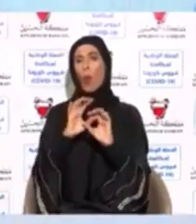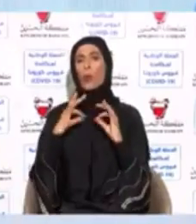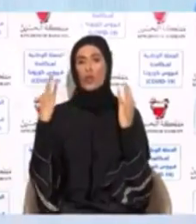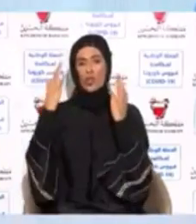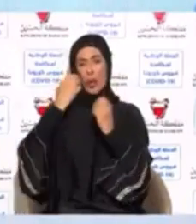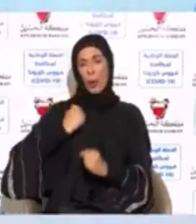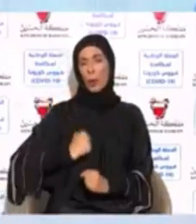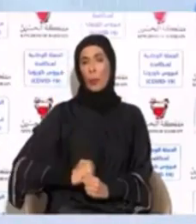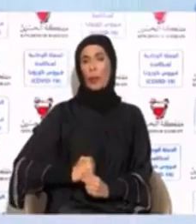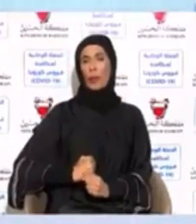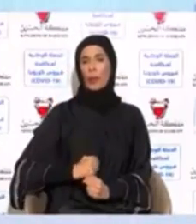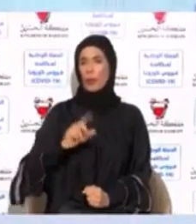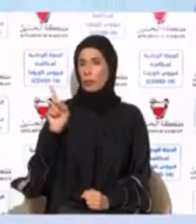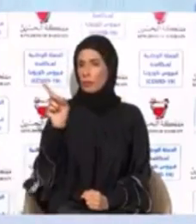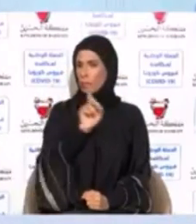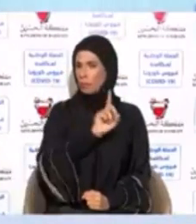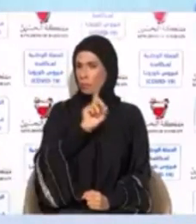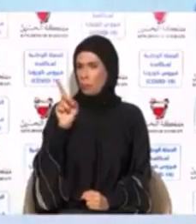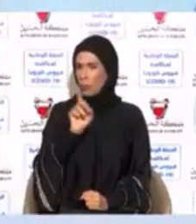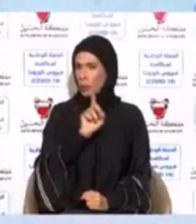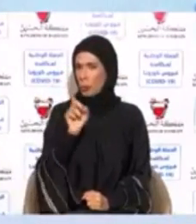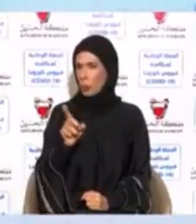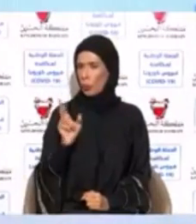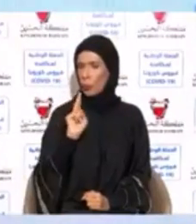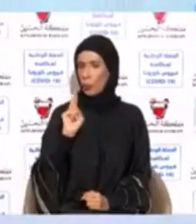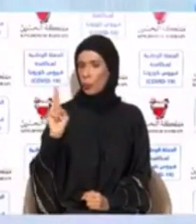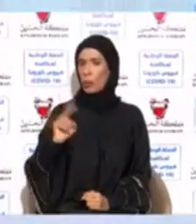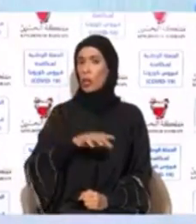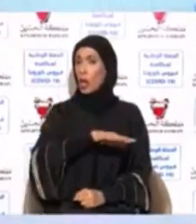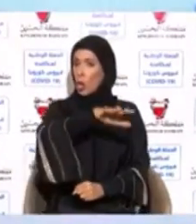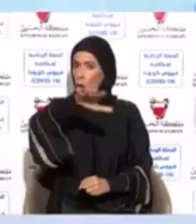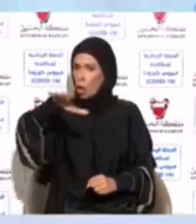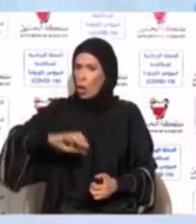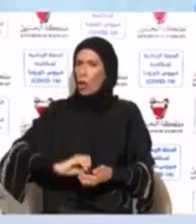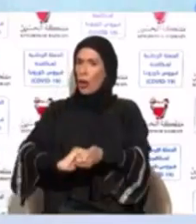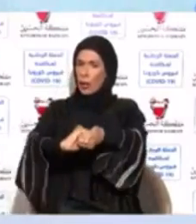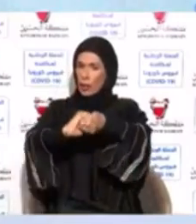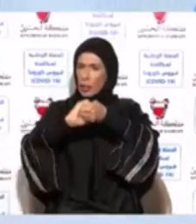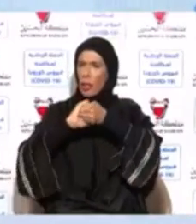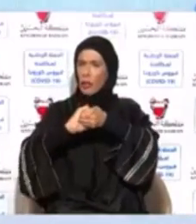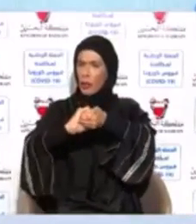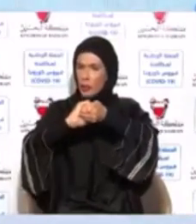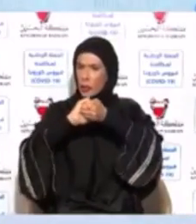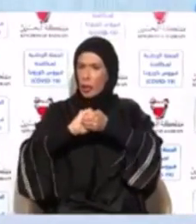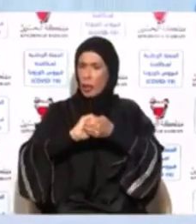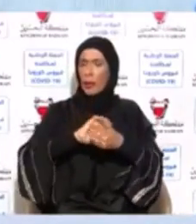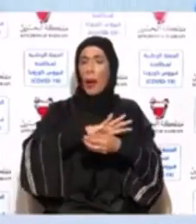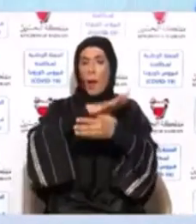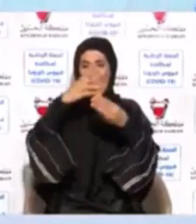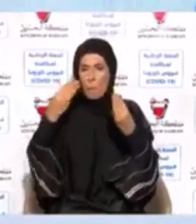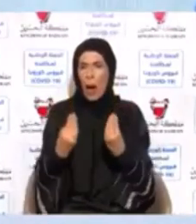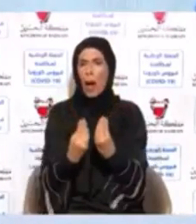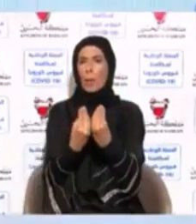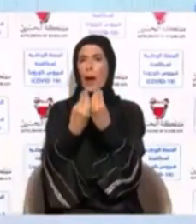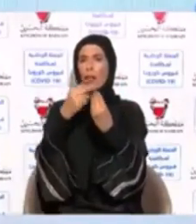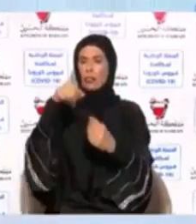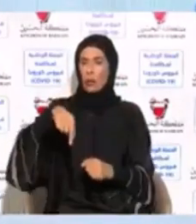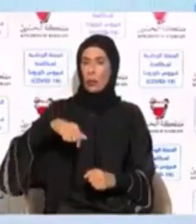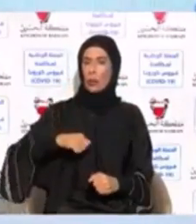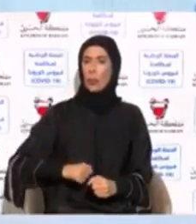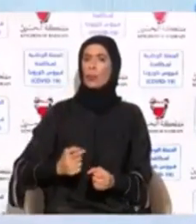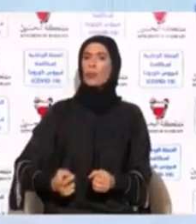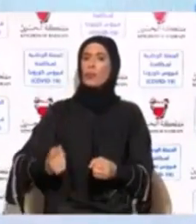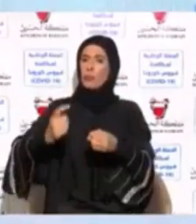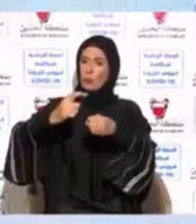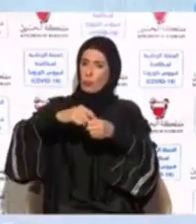ووطنك؟ لن نهزم هذا الوباء إلا باتحاد جميع الجهود بكافة أطيافه في مملكة البحرين